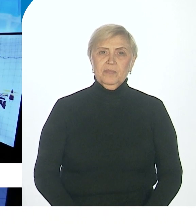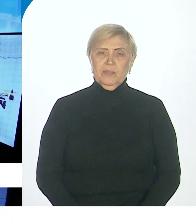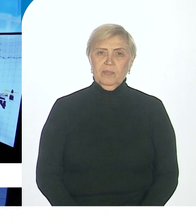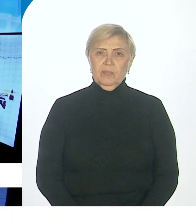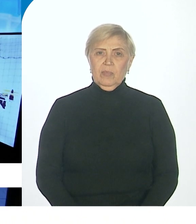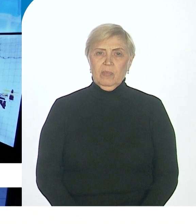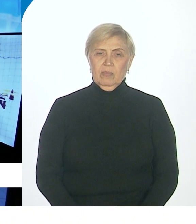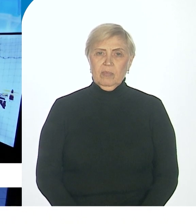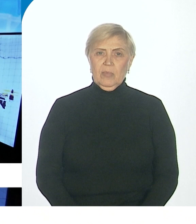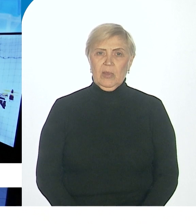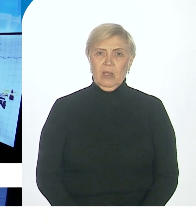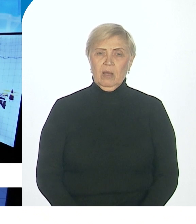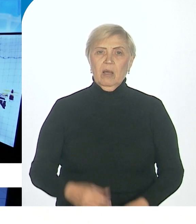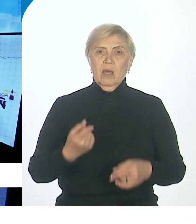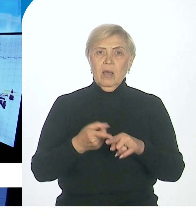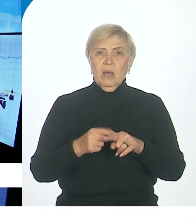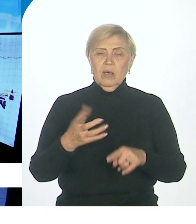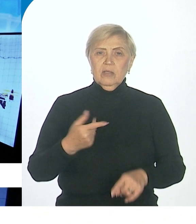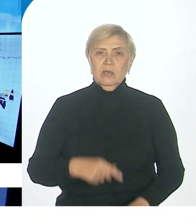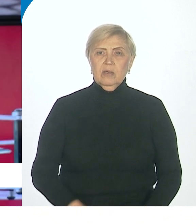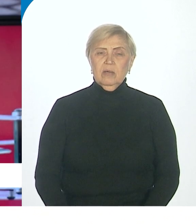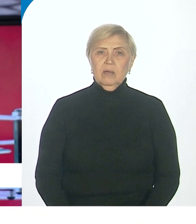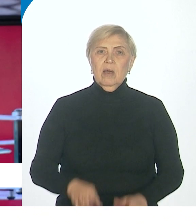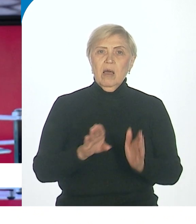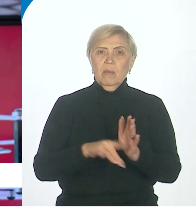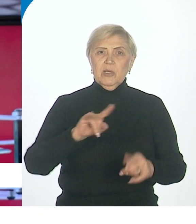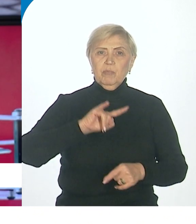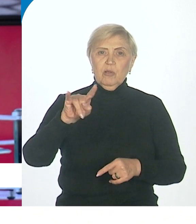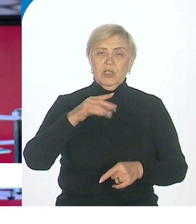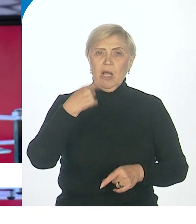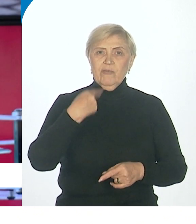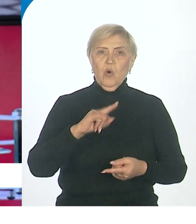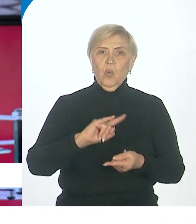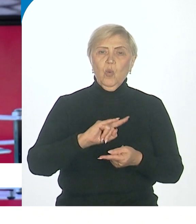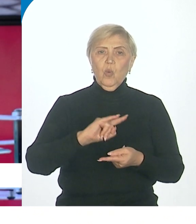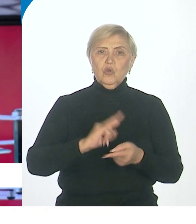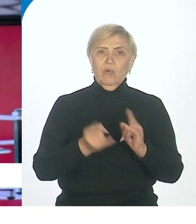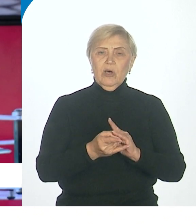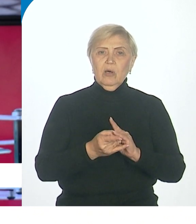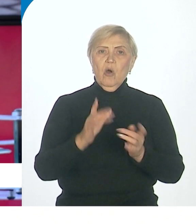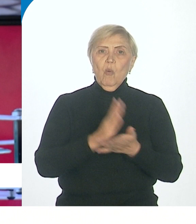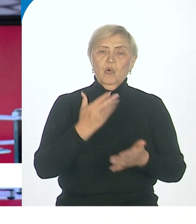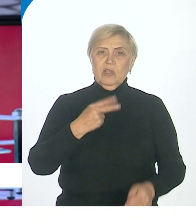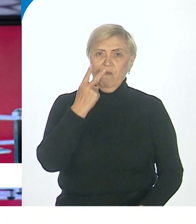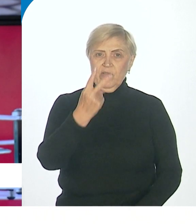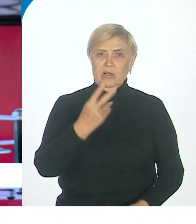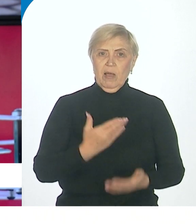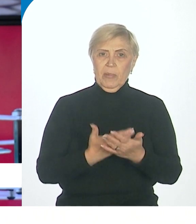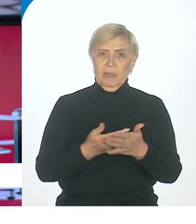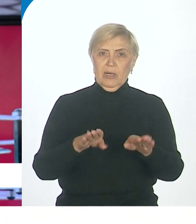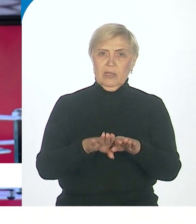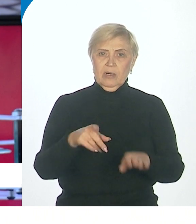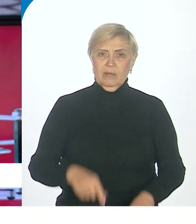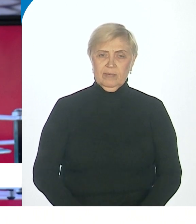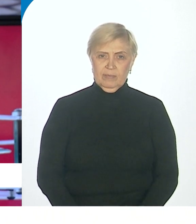все... Это когда говорят про беспилотники, что, условно, войны будущего будут выглядеть... Вот примерно вот так они